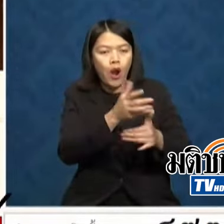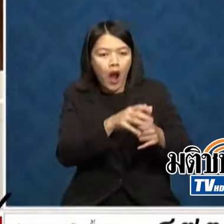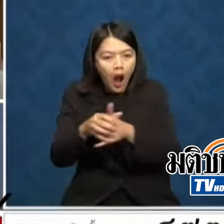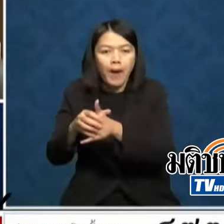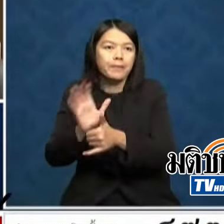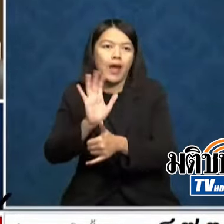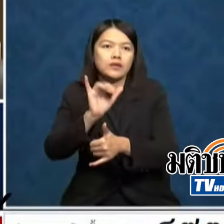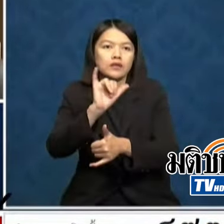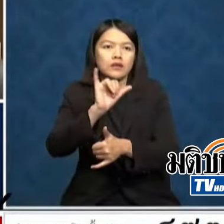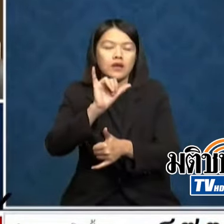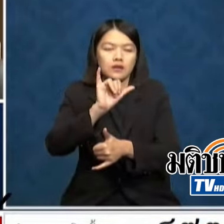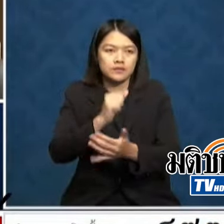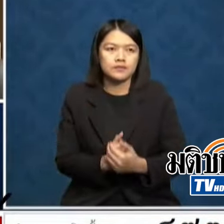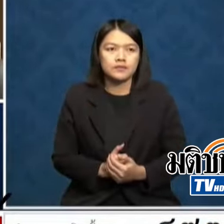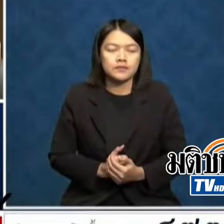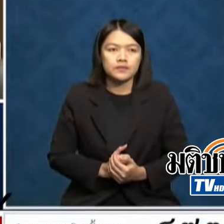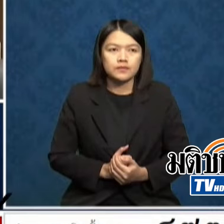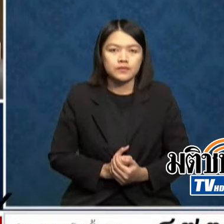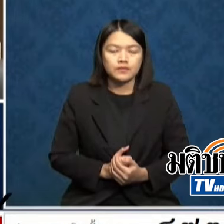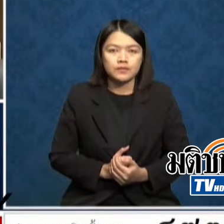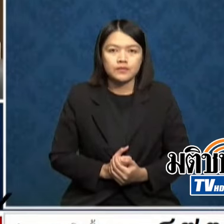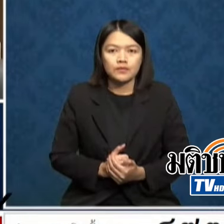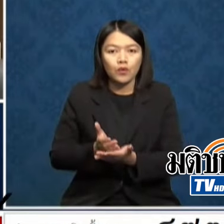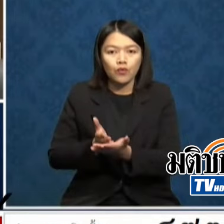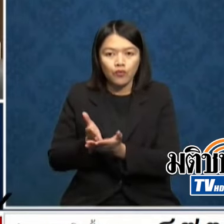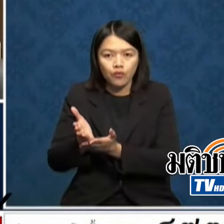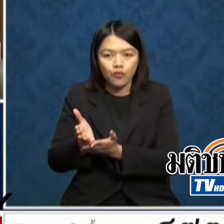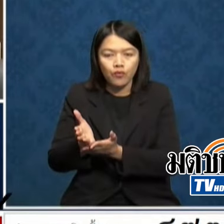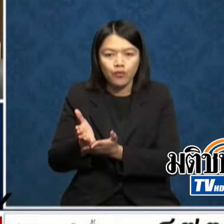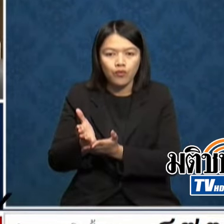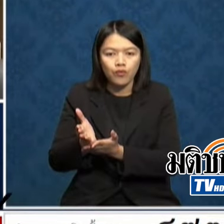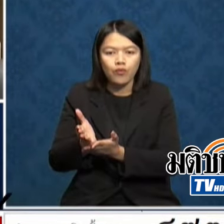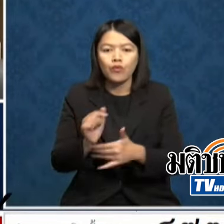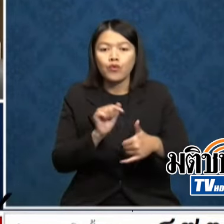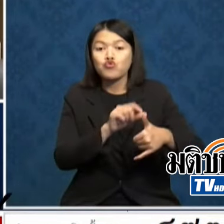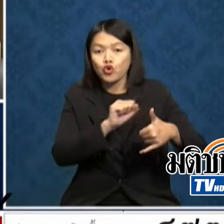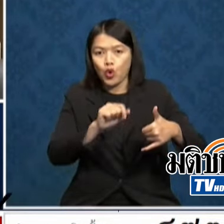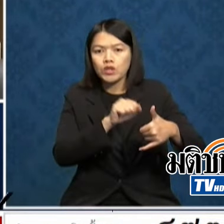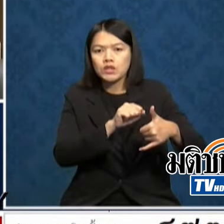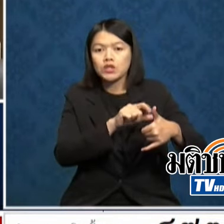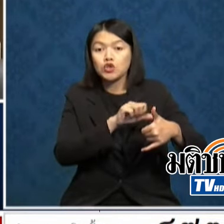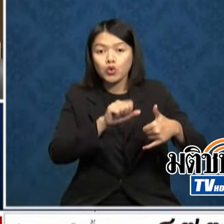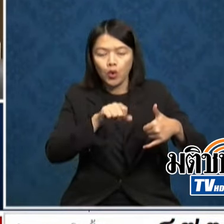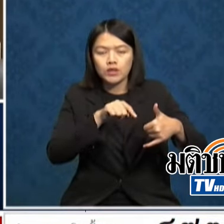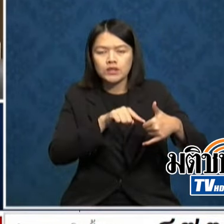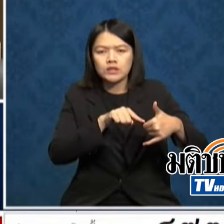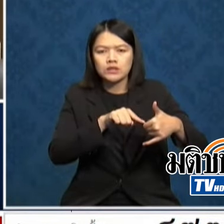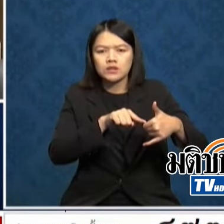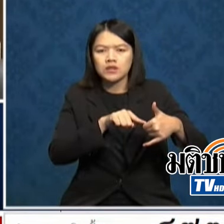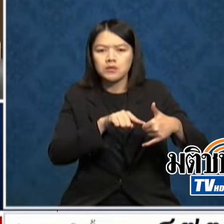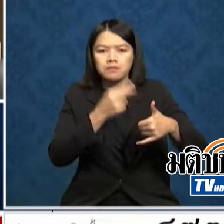นะครับยังไม่มีแล้วก็ทางฝ่ายผู้ที่ถูกกล่าวหานะครับจะเป็นสมาชิกสภาผู้แทน